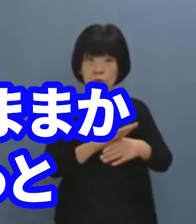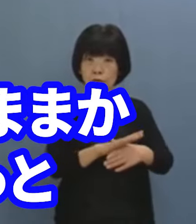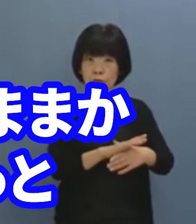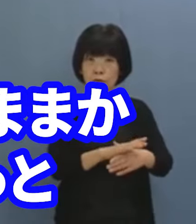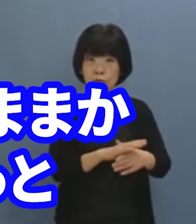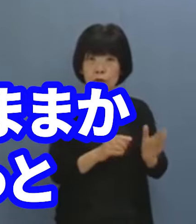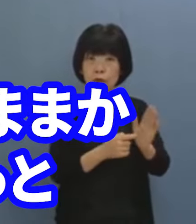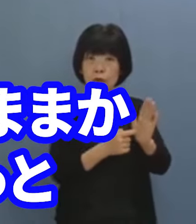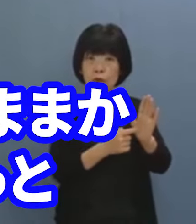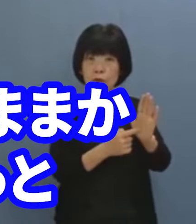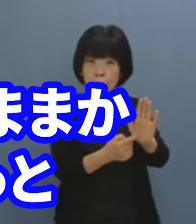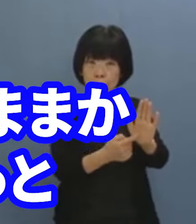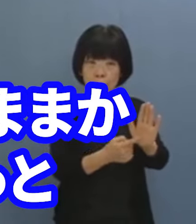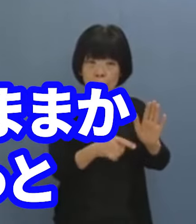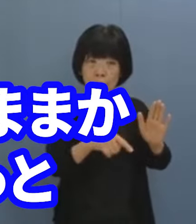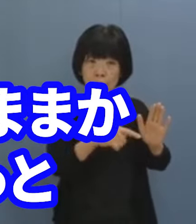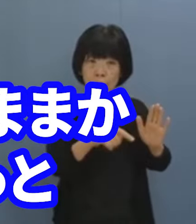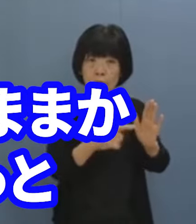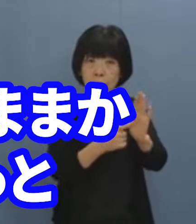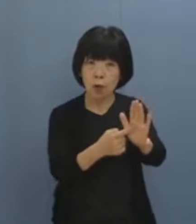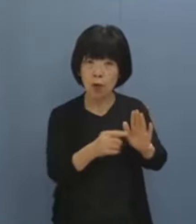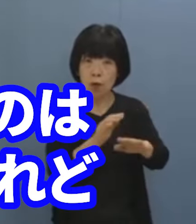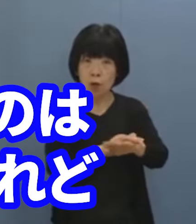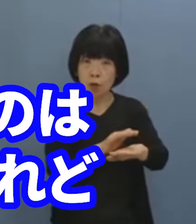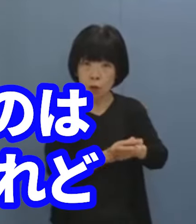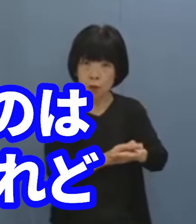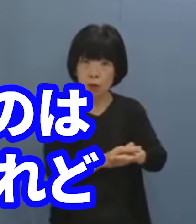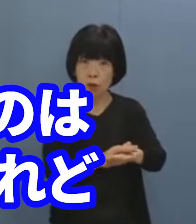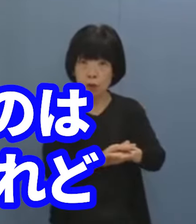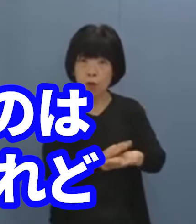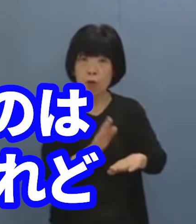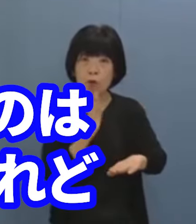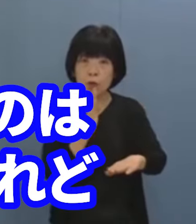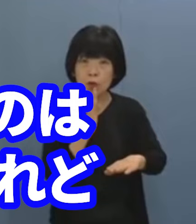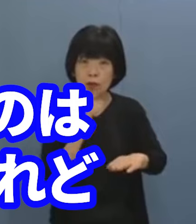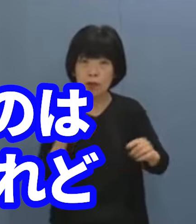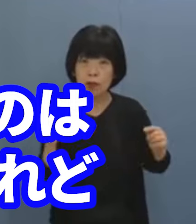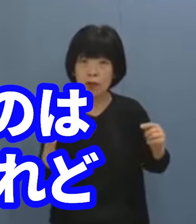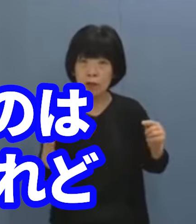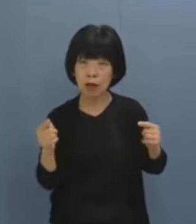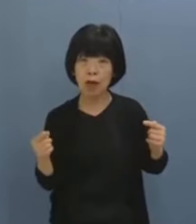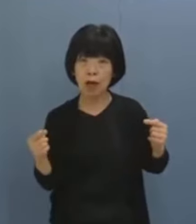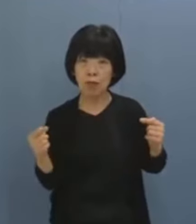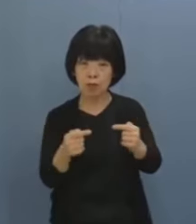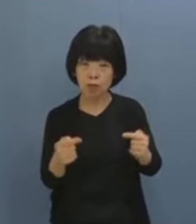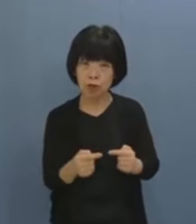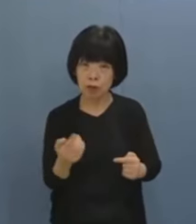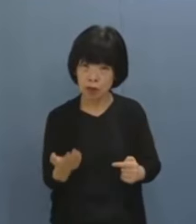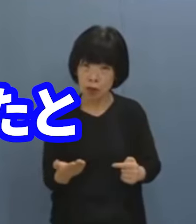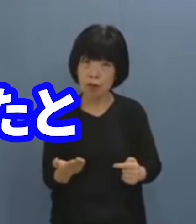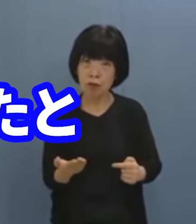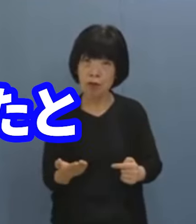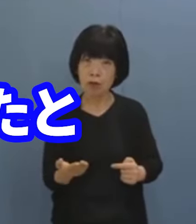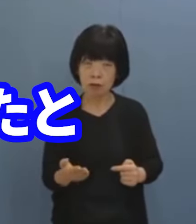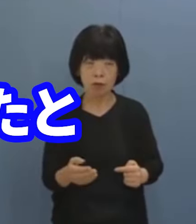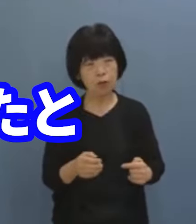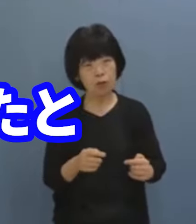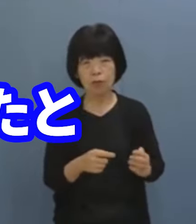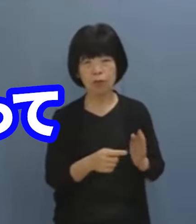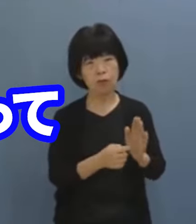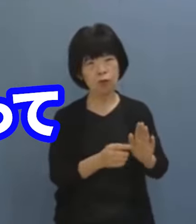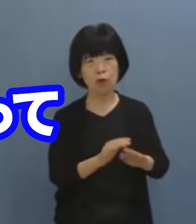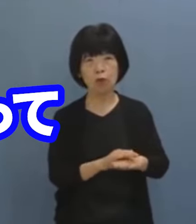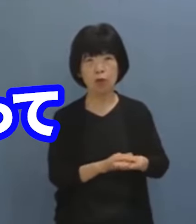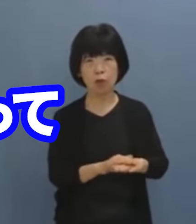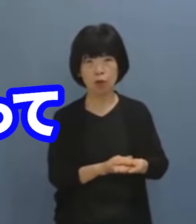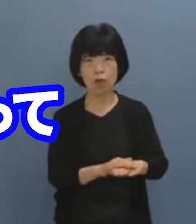表現そのままかどうかというのはちょっとこうニュアンスの違いというのはあるかもしれないですけど、そういったことが出てきたということは